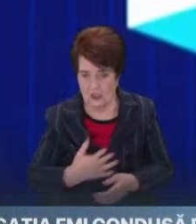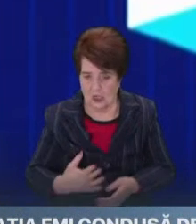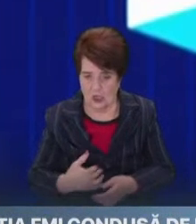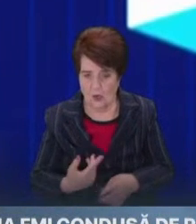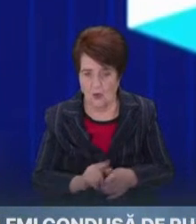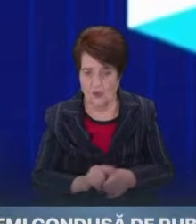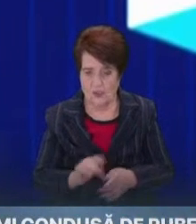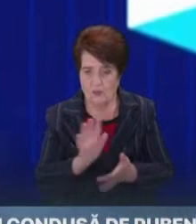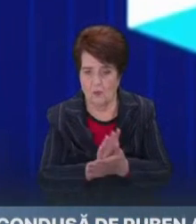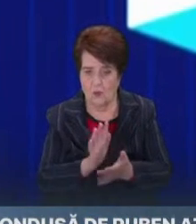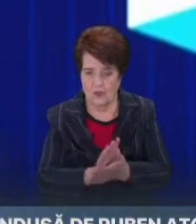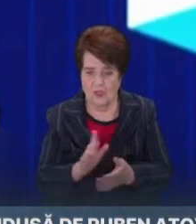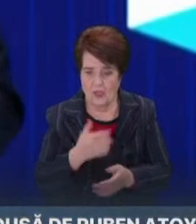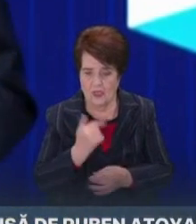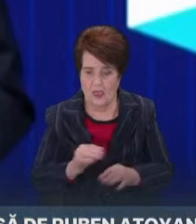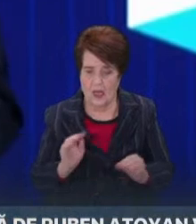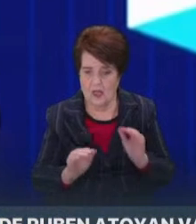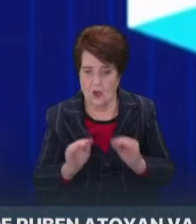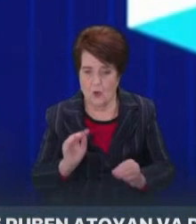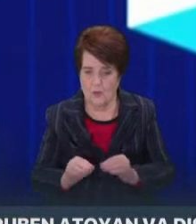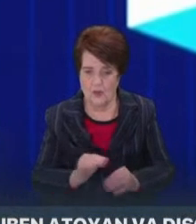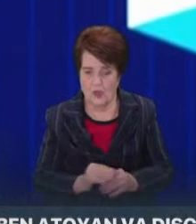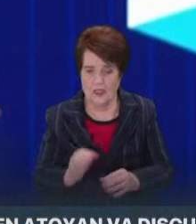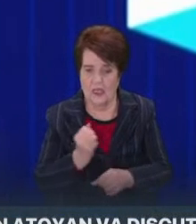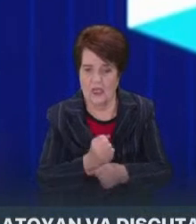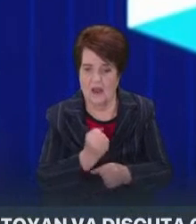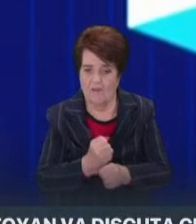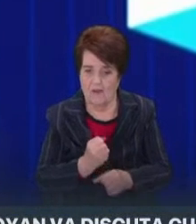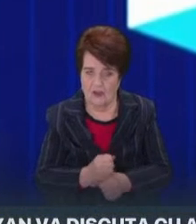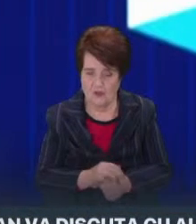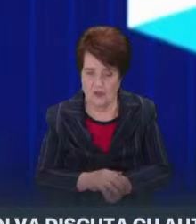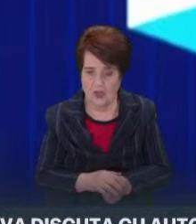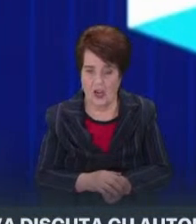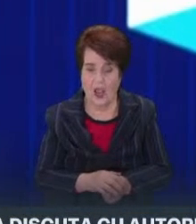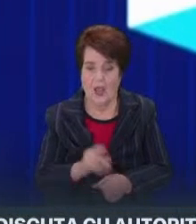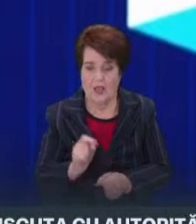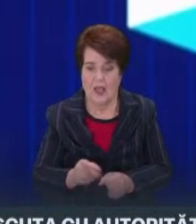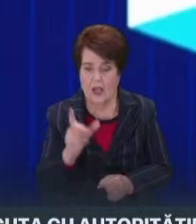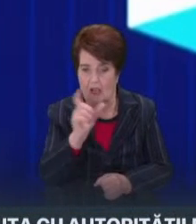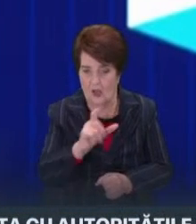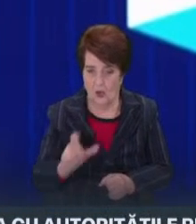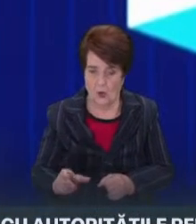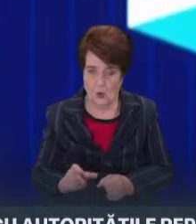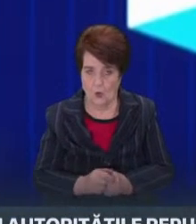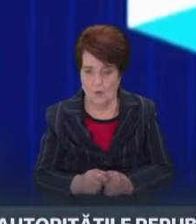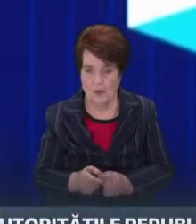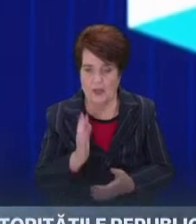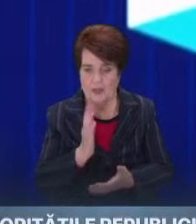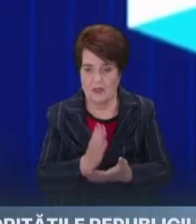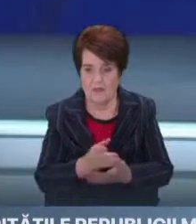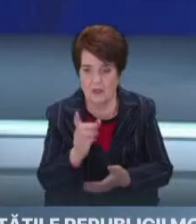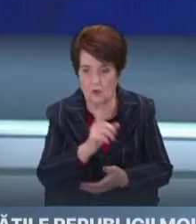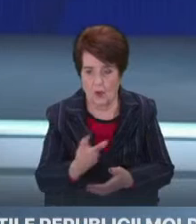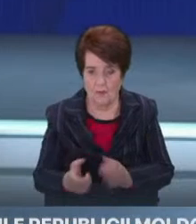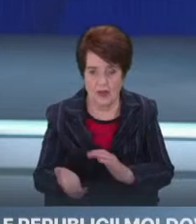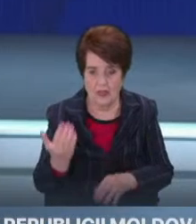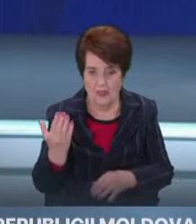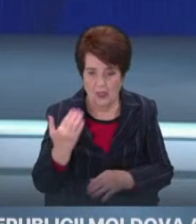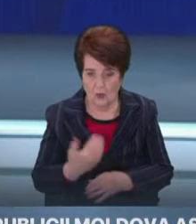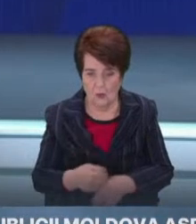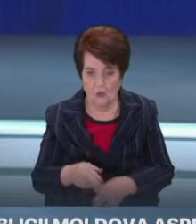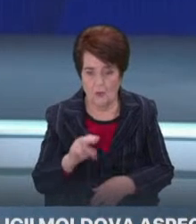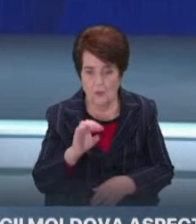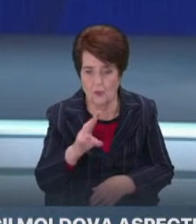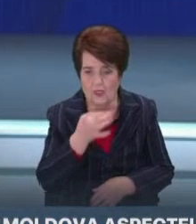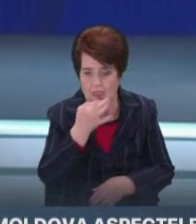istorică a dominației necontestate a Vestului în afacerile lumii se încheie, iar lumea unipolară devine o amintire a trecutului. Putin a